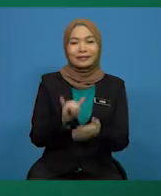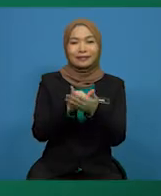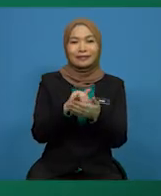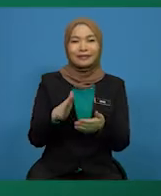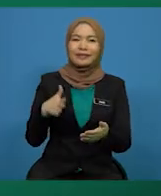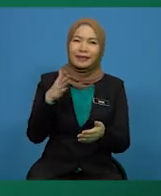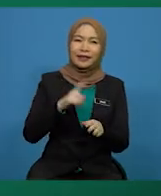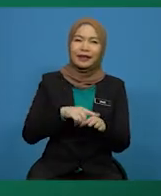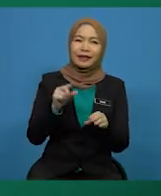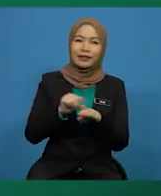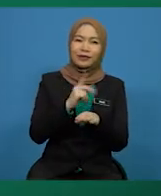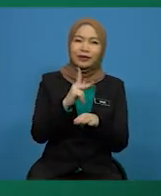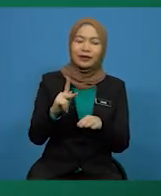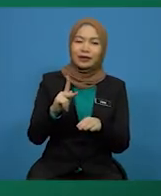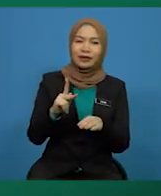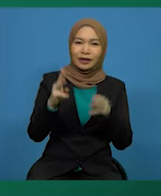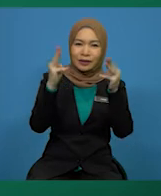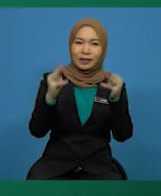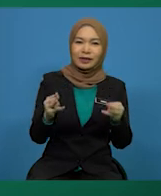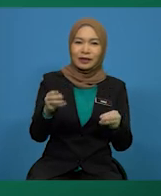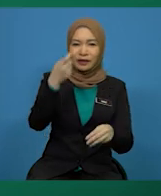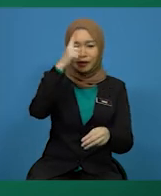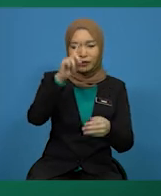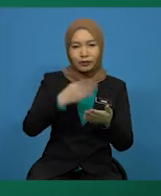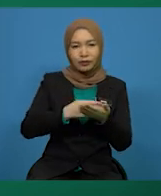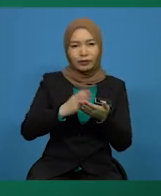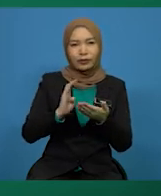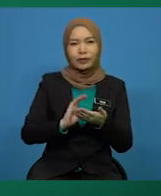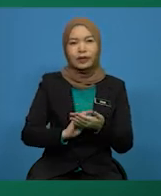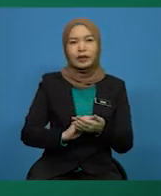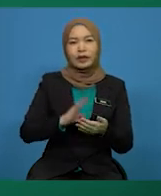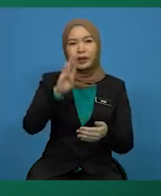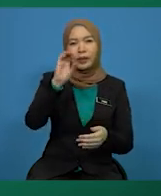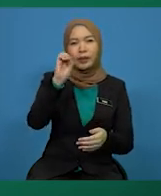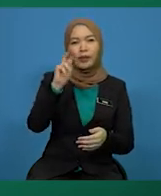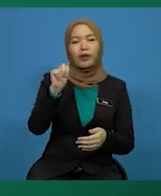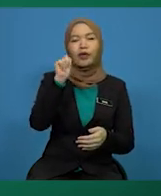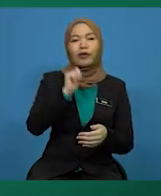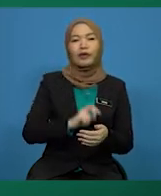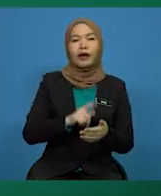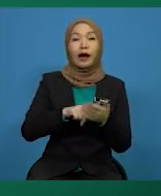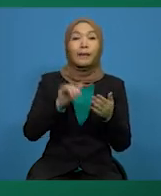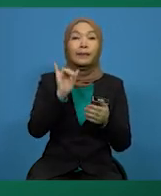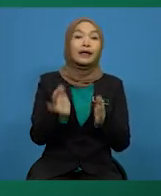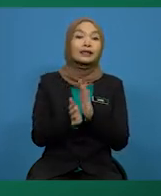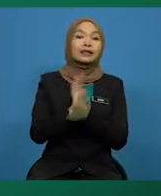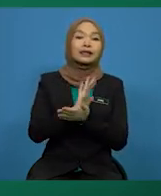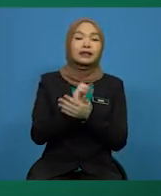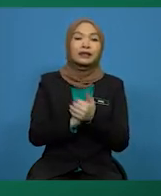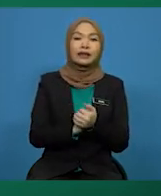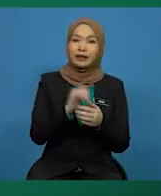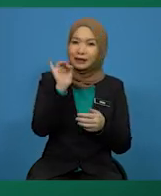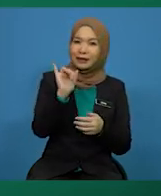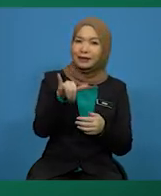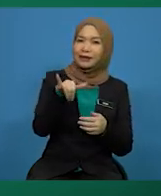untuk membeli bond. Dalam pasaran wang, apabila ramai orang membeli bond, apa yang berlaku pada harga bond?